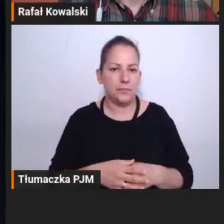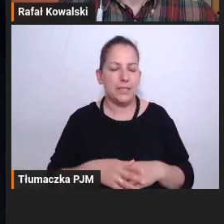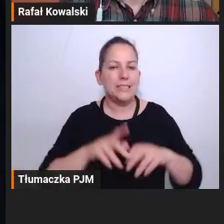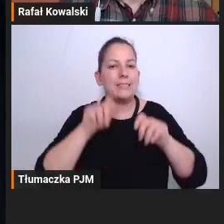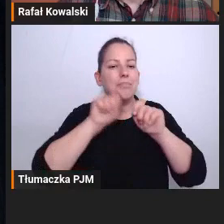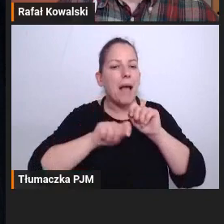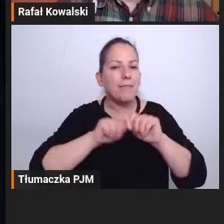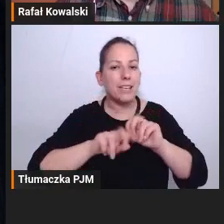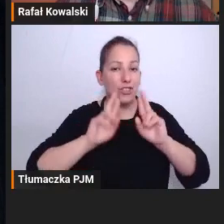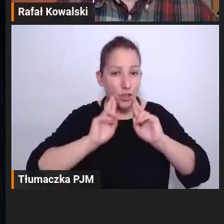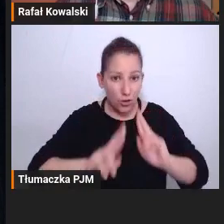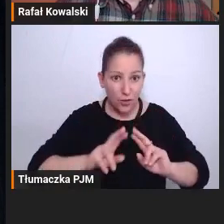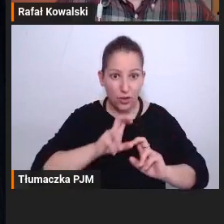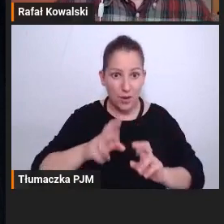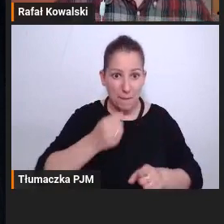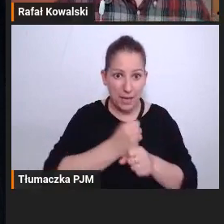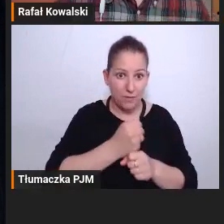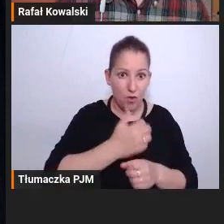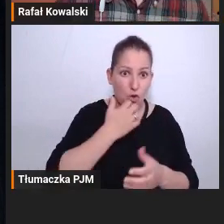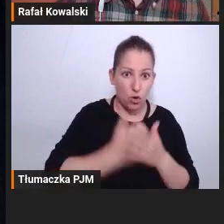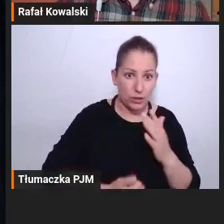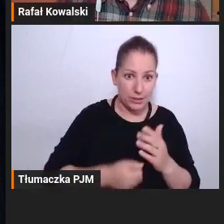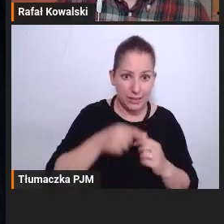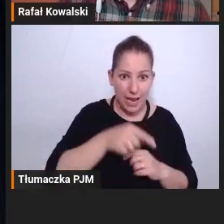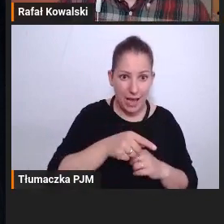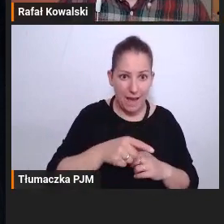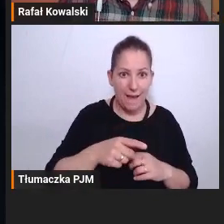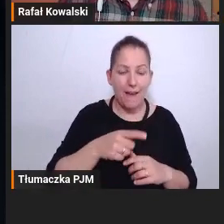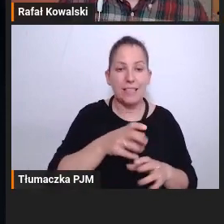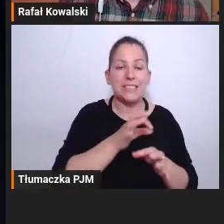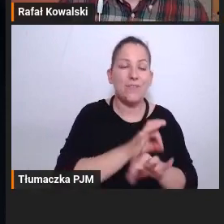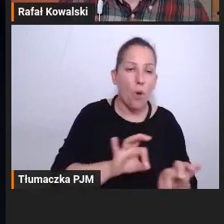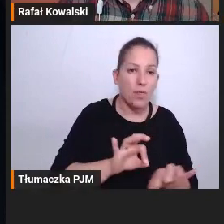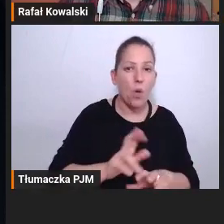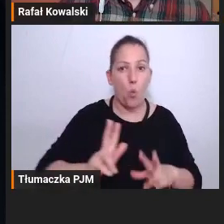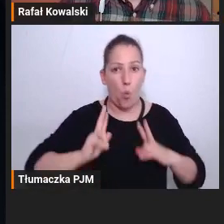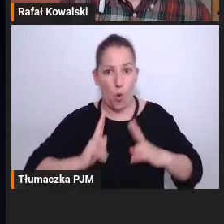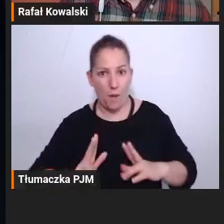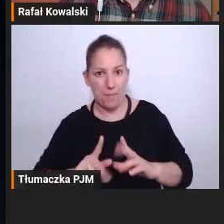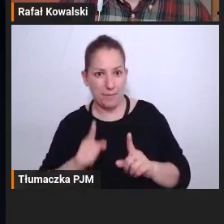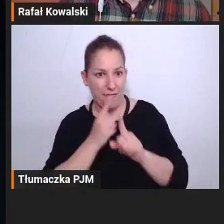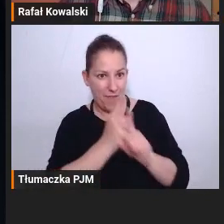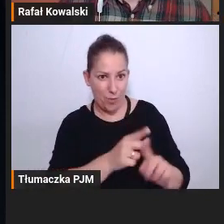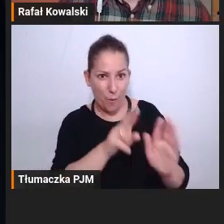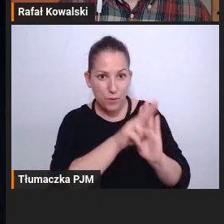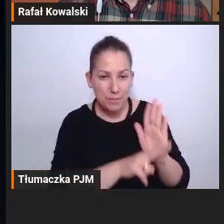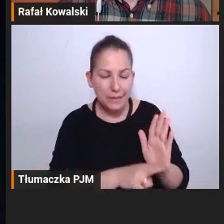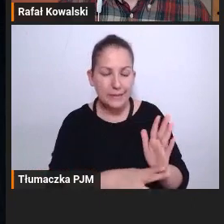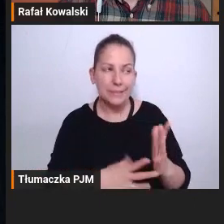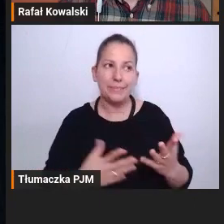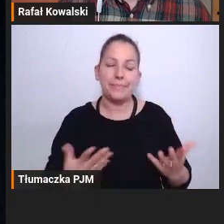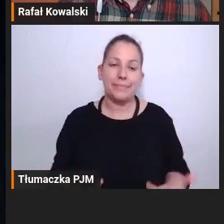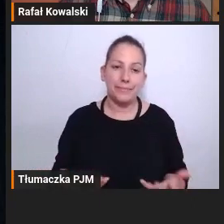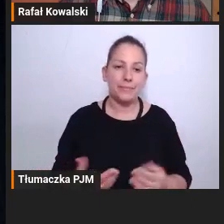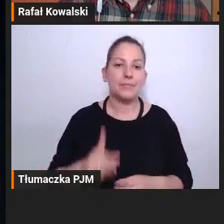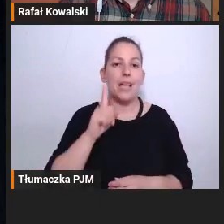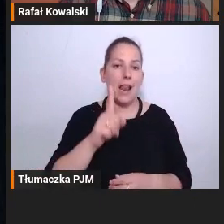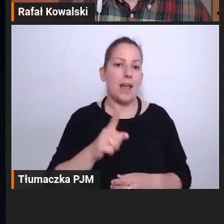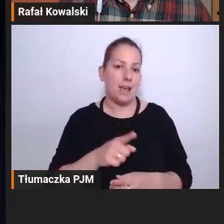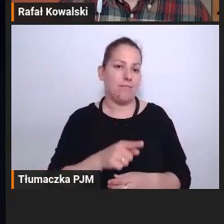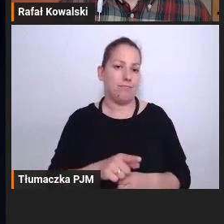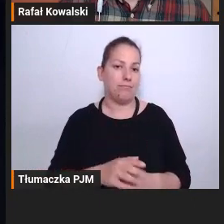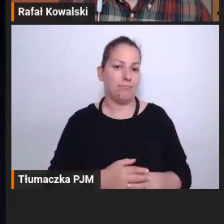weryfikowania rzeczywiście, czy pracownik no, korzysta z tych zwolnień czy urlopów zgodnie z przepisami. No ale jednak